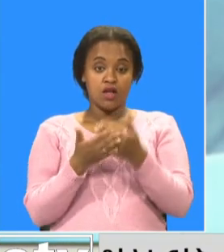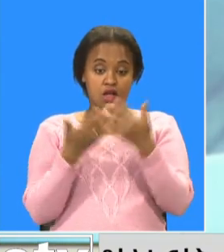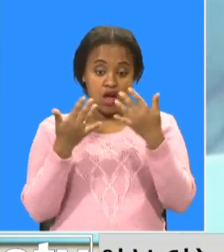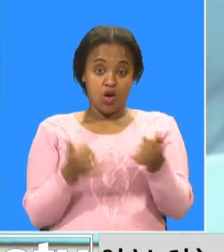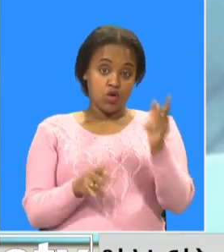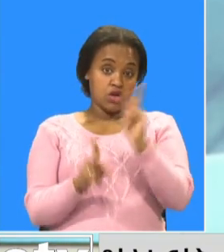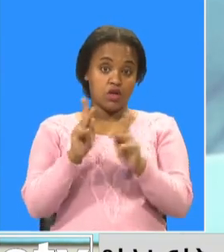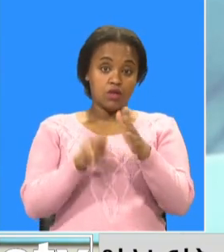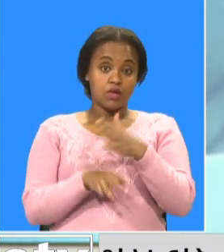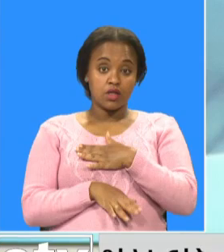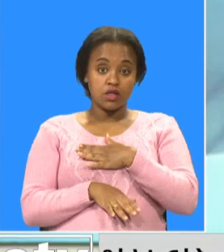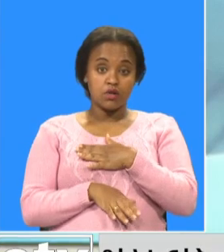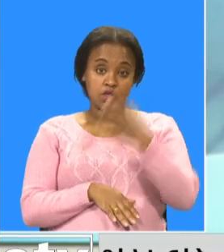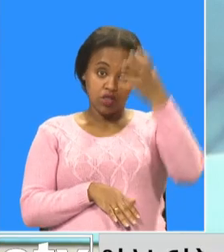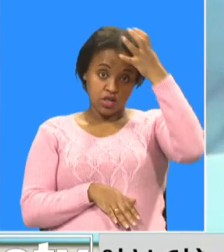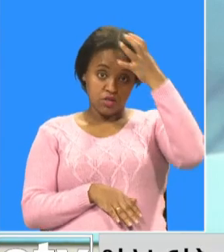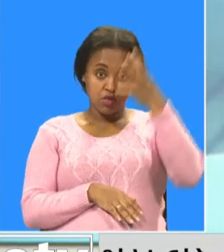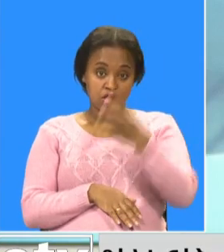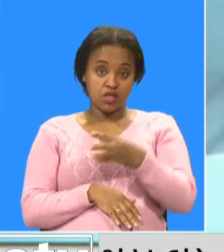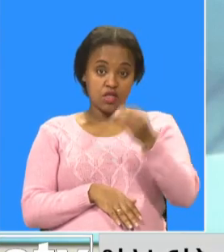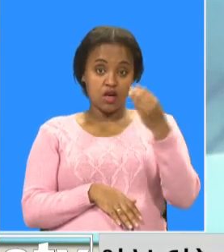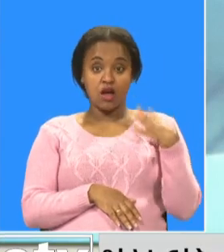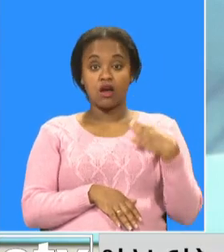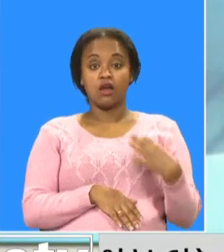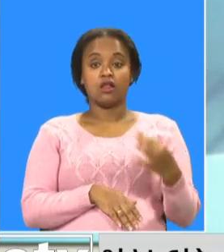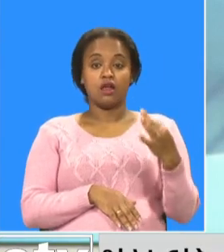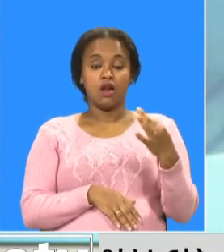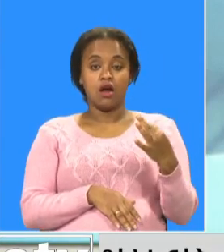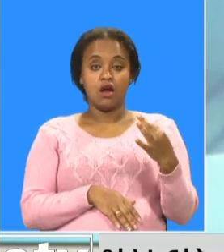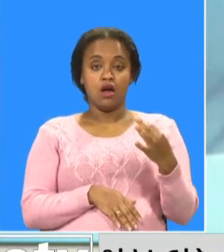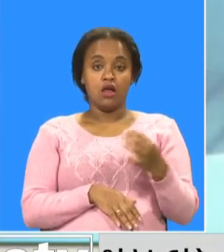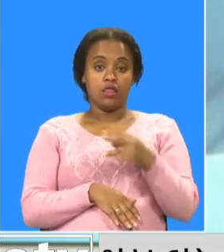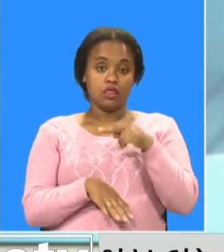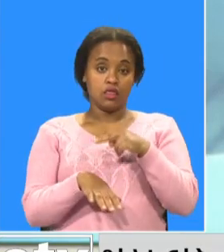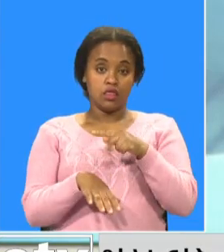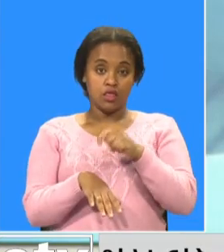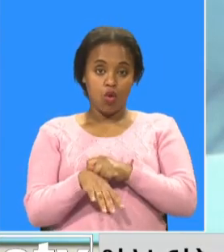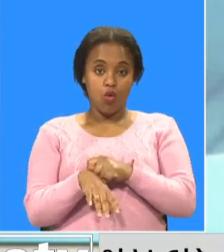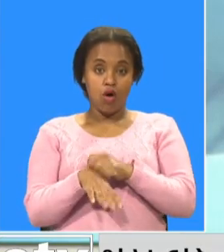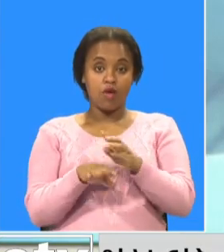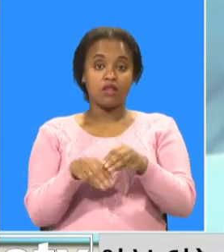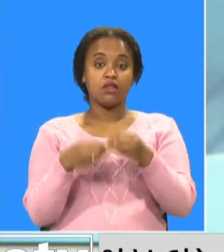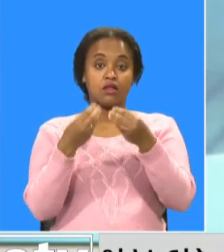አሁንም ህብረተሰባችን ከመንግስትና ከጤናው ሴክተር የሚሰጠውን